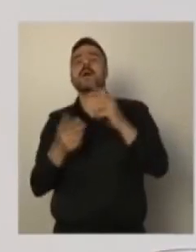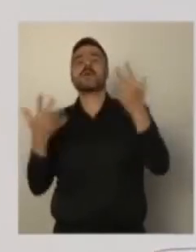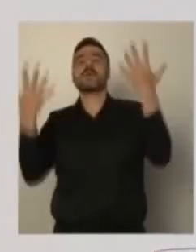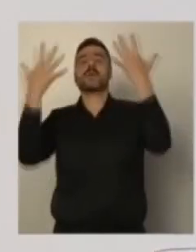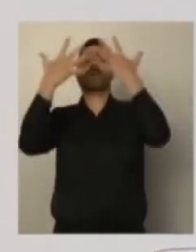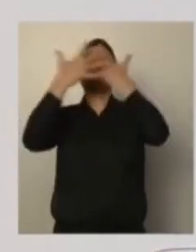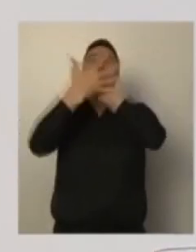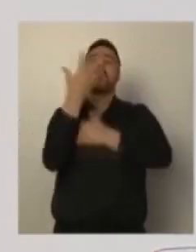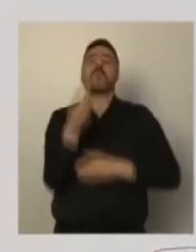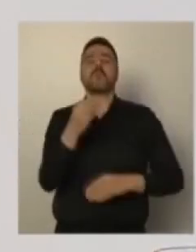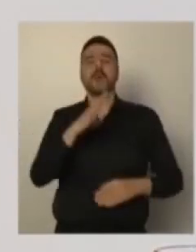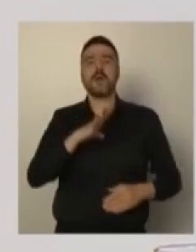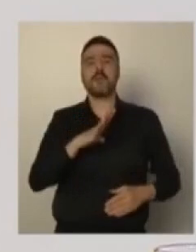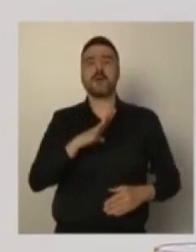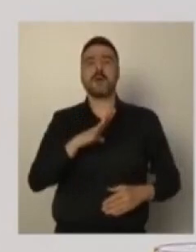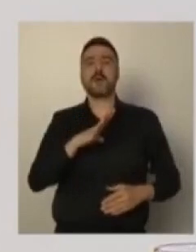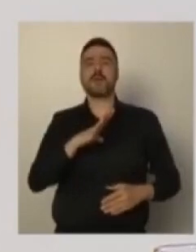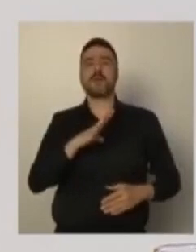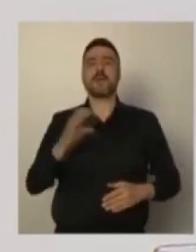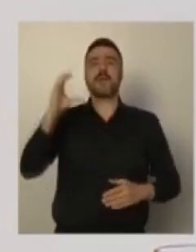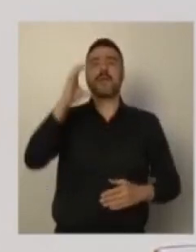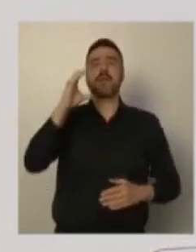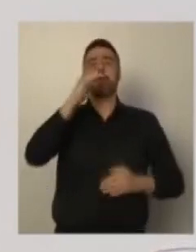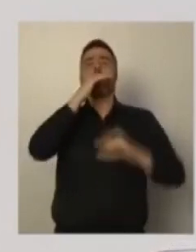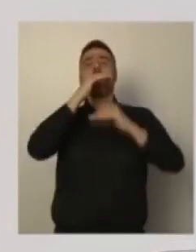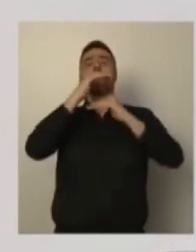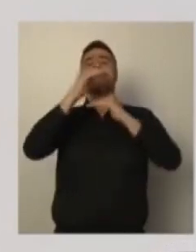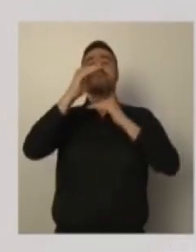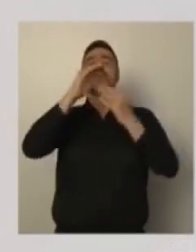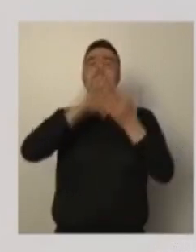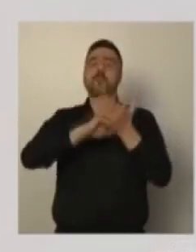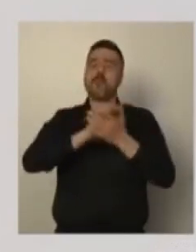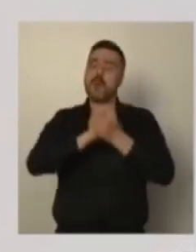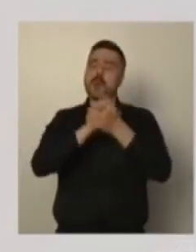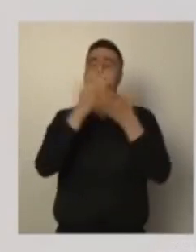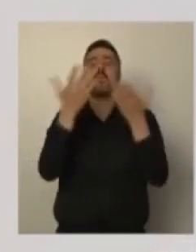Rabbim bütün İslam alemi için hayırlara vesile eylesin.